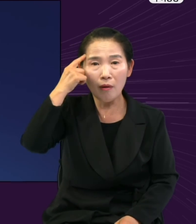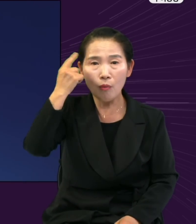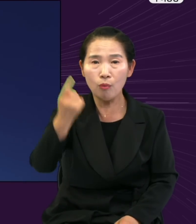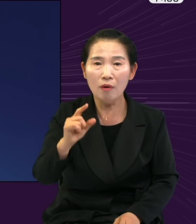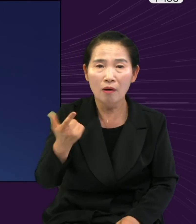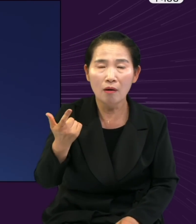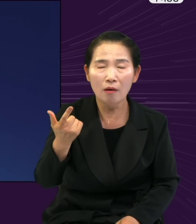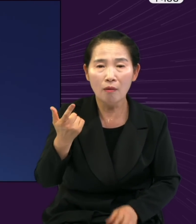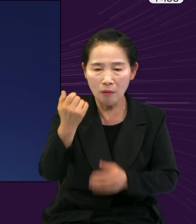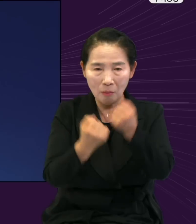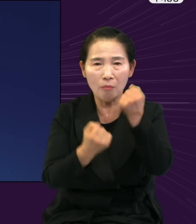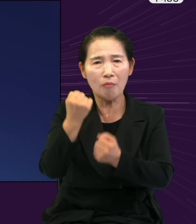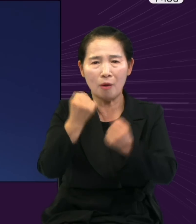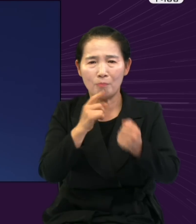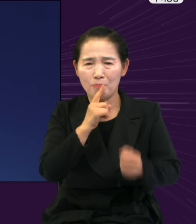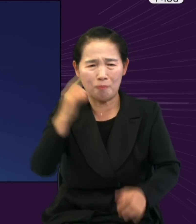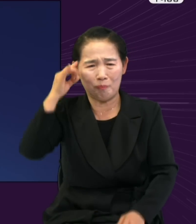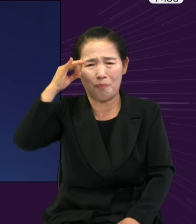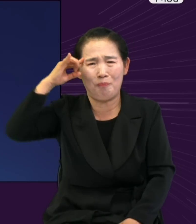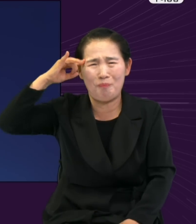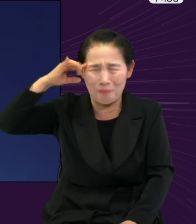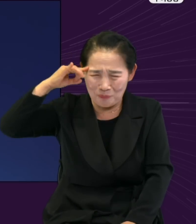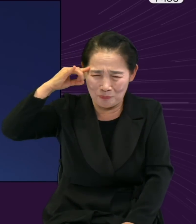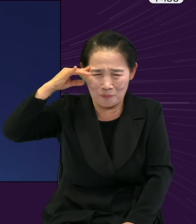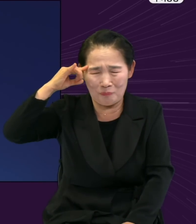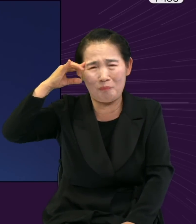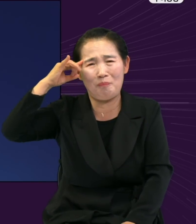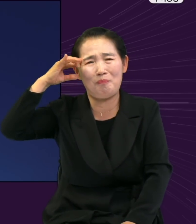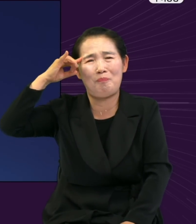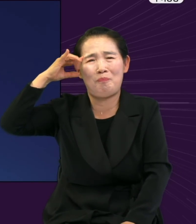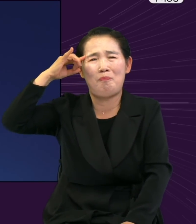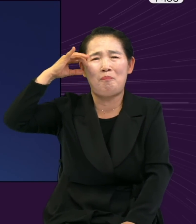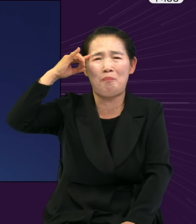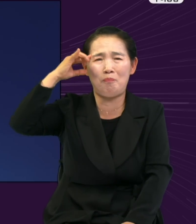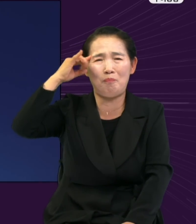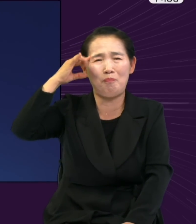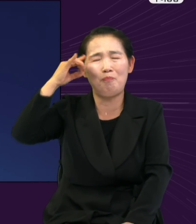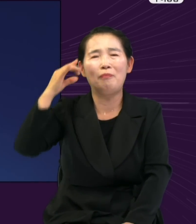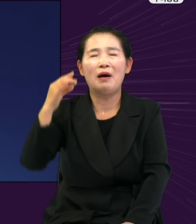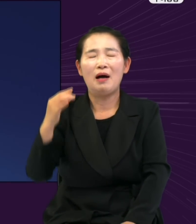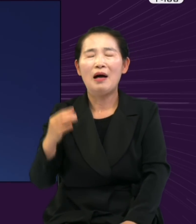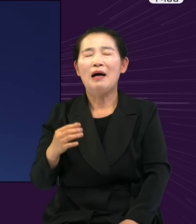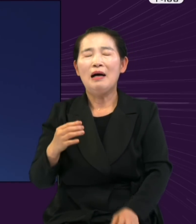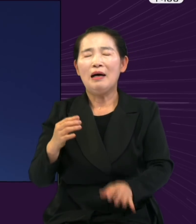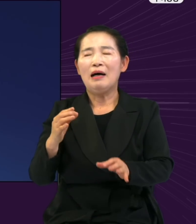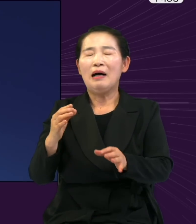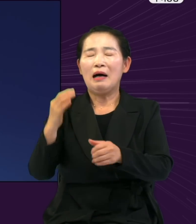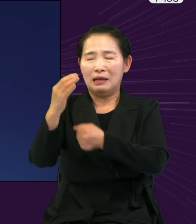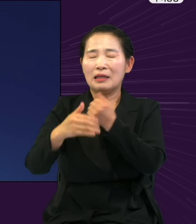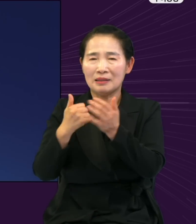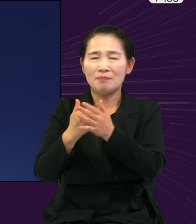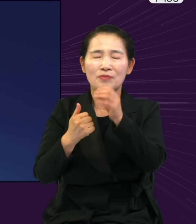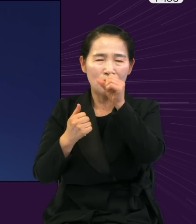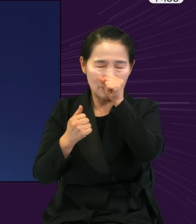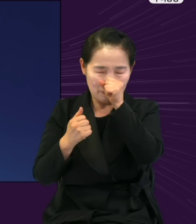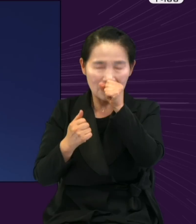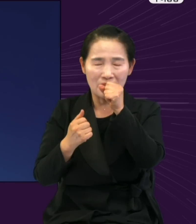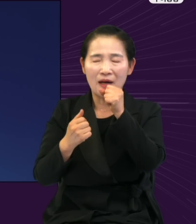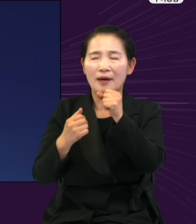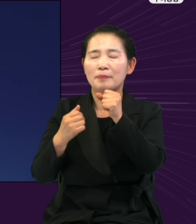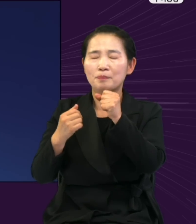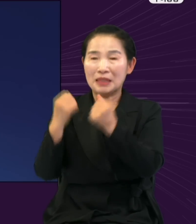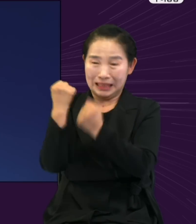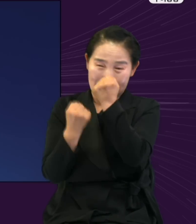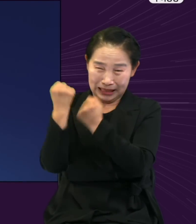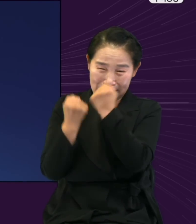어려웠습니다. 그래서 제가 하나님께 기도했죠. 하나님, 좋아요. 저를 설득하셨으니 저는 됐어요. 그런데